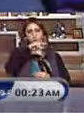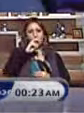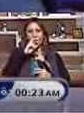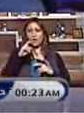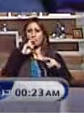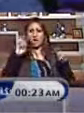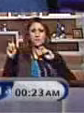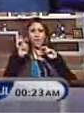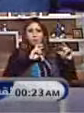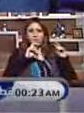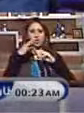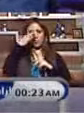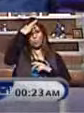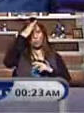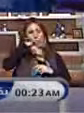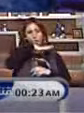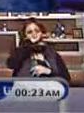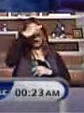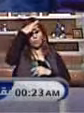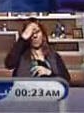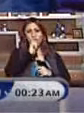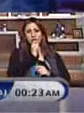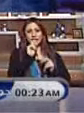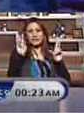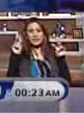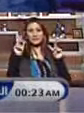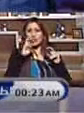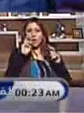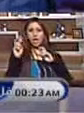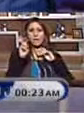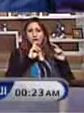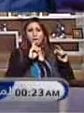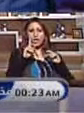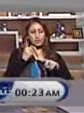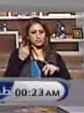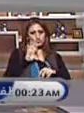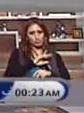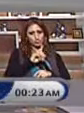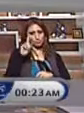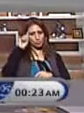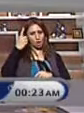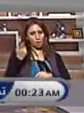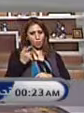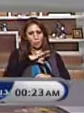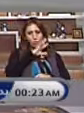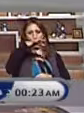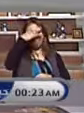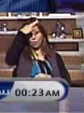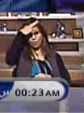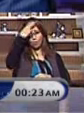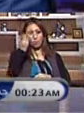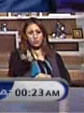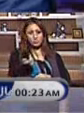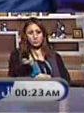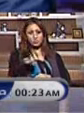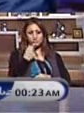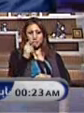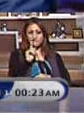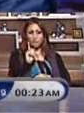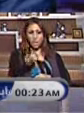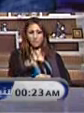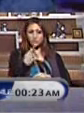سكوت لله نلتقط انفاسنا يعني لو نعمل ايه يعني زي ما قلتلك قبل